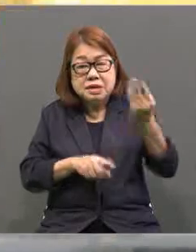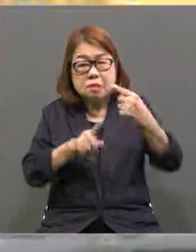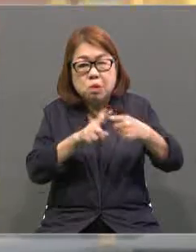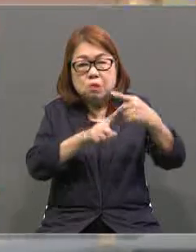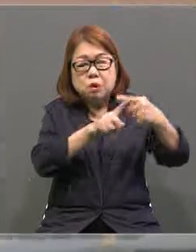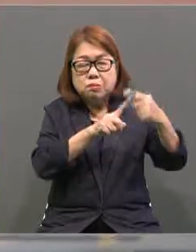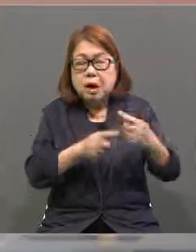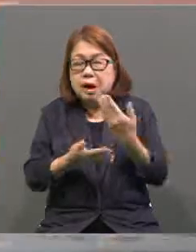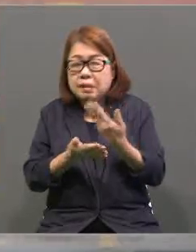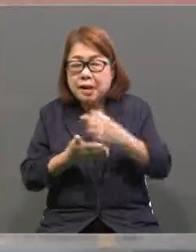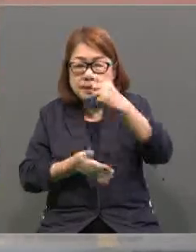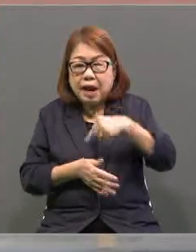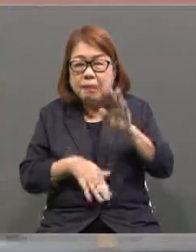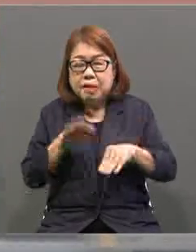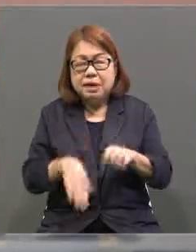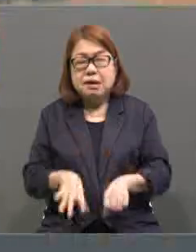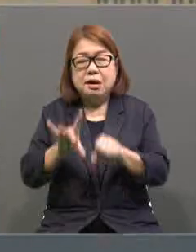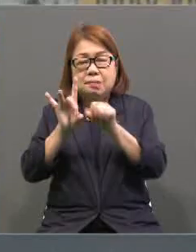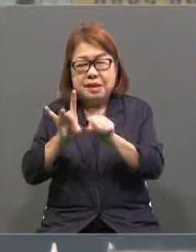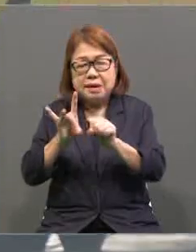เงินบาทเนี่ยมันก็จะกลายเป็น